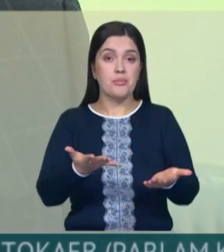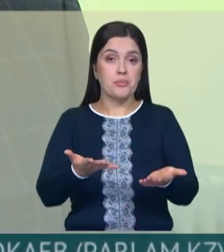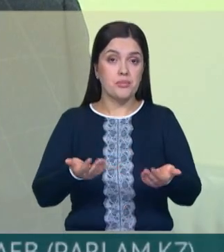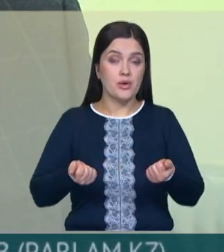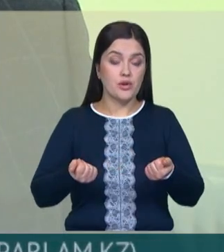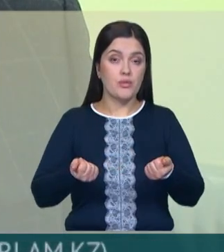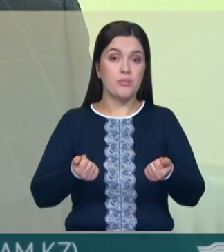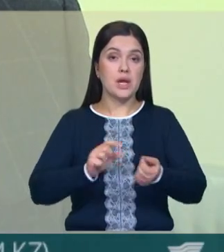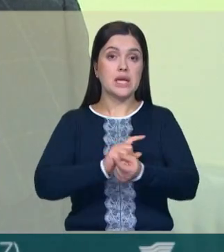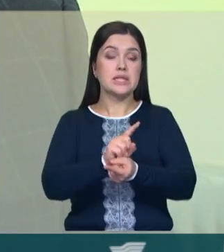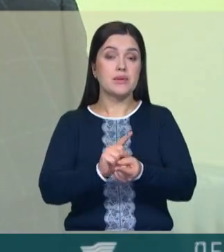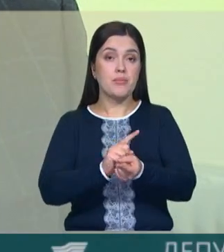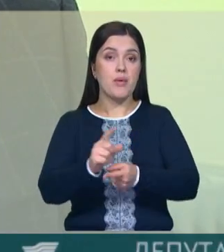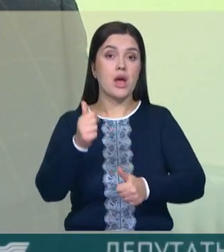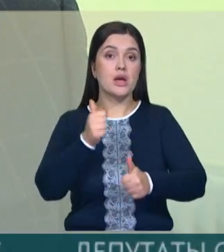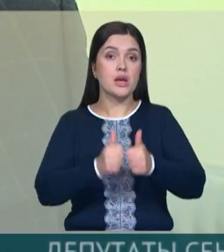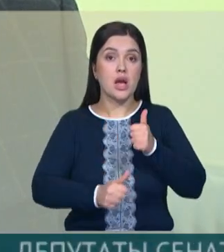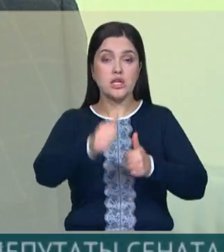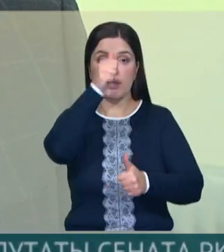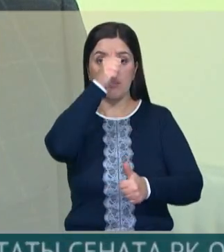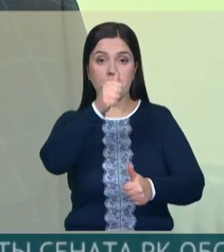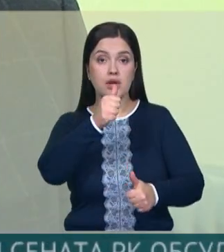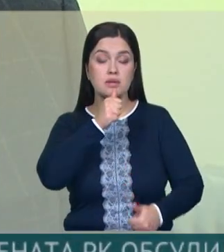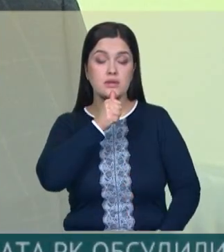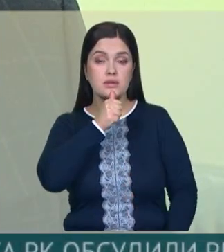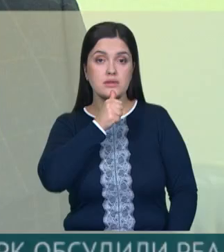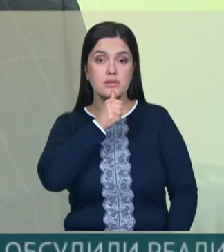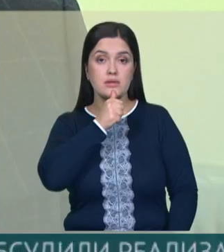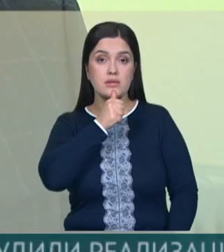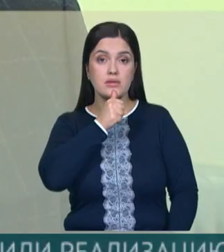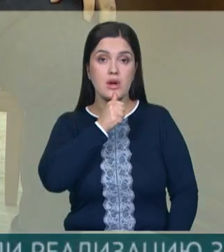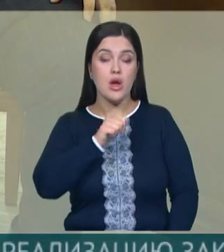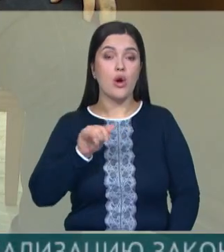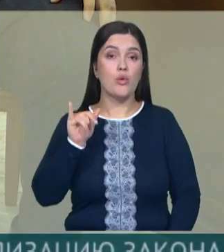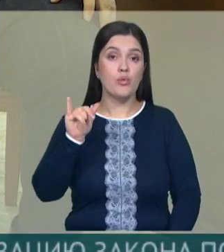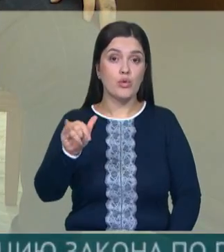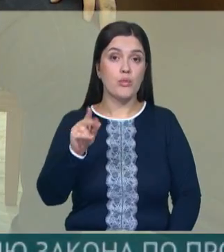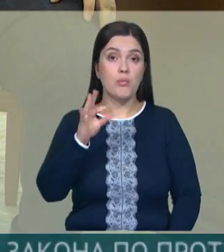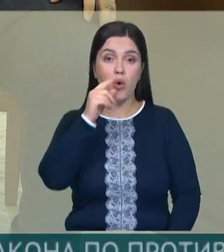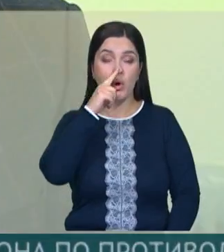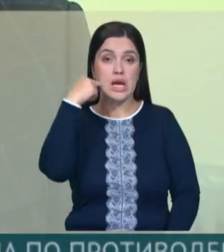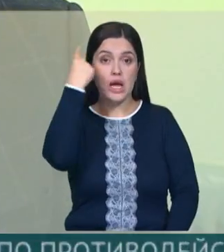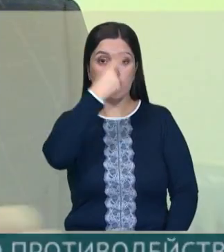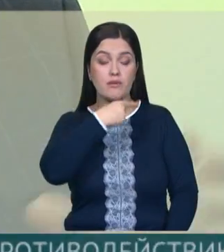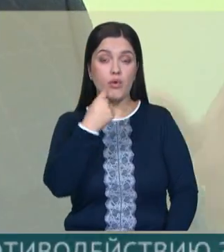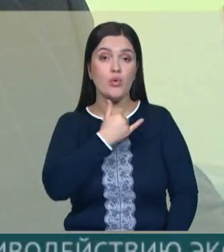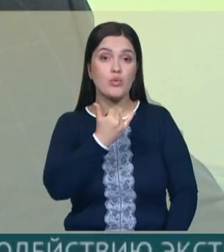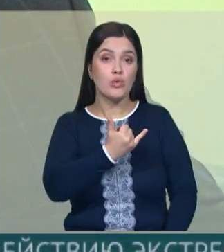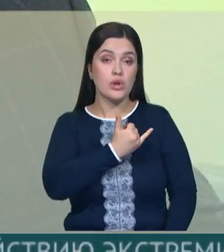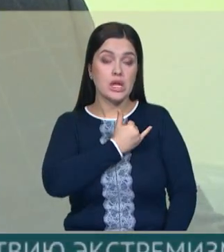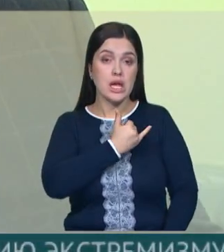изменение ежемесячные а у них по годовому на счетчик